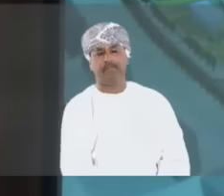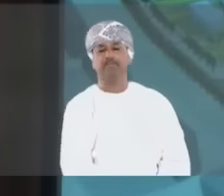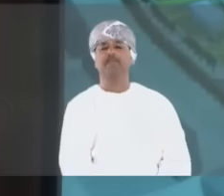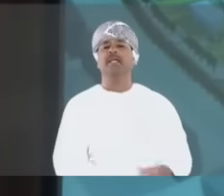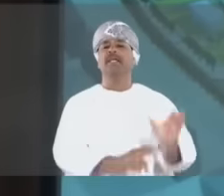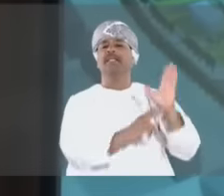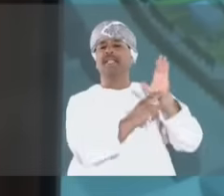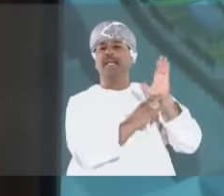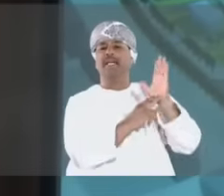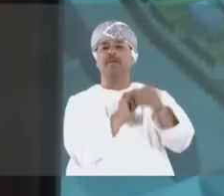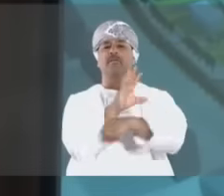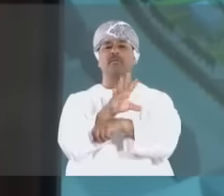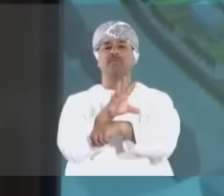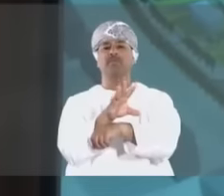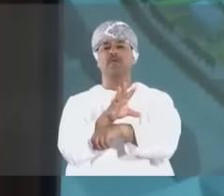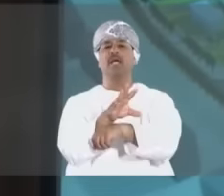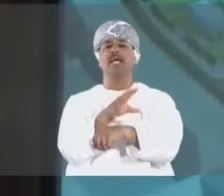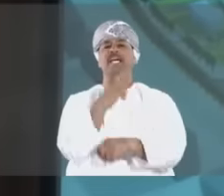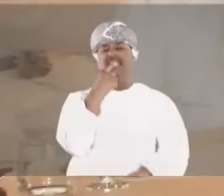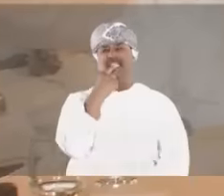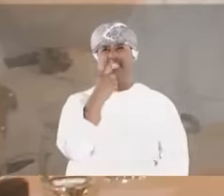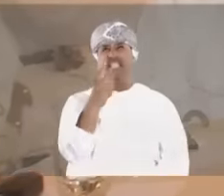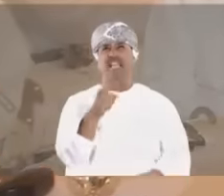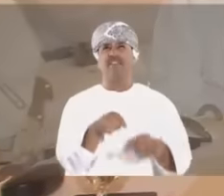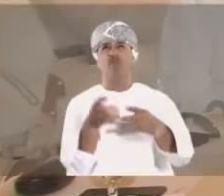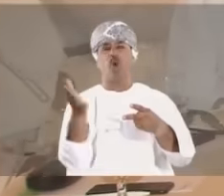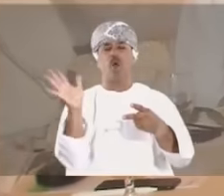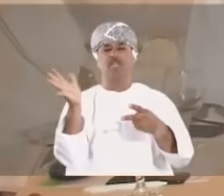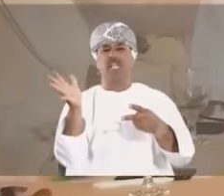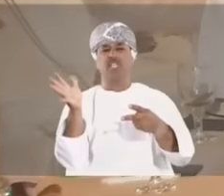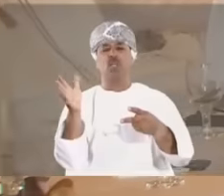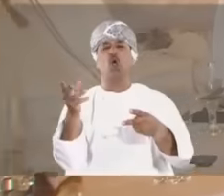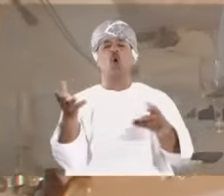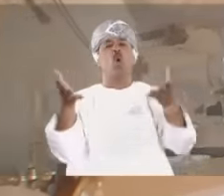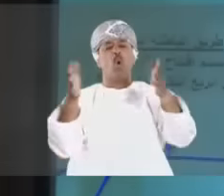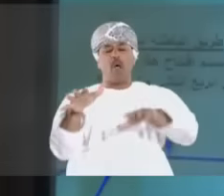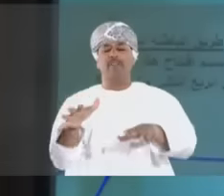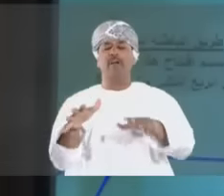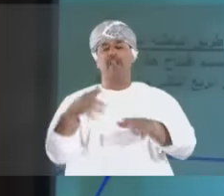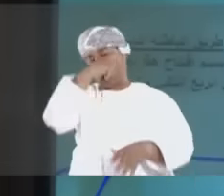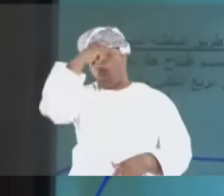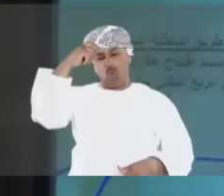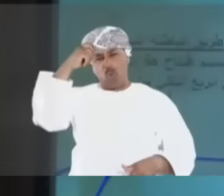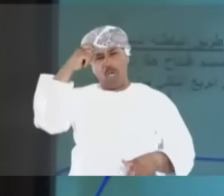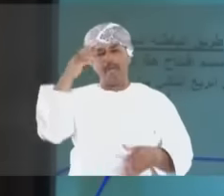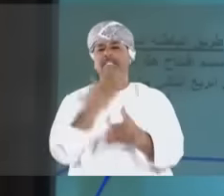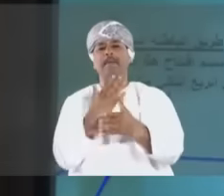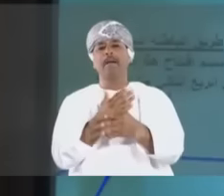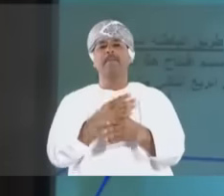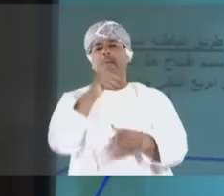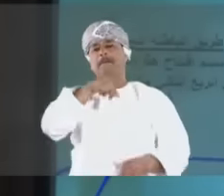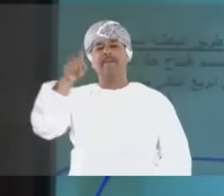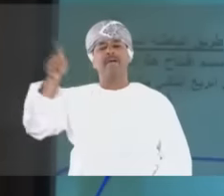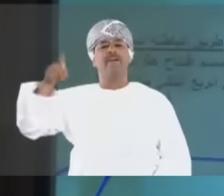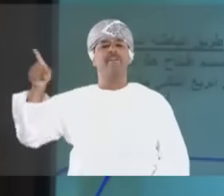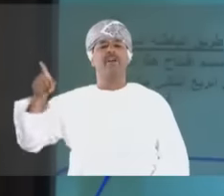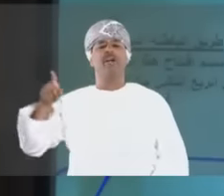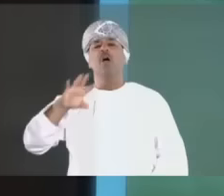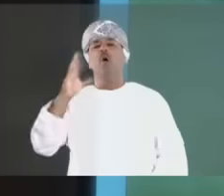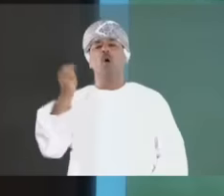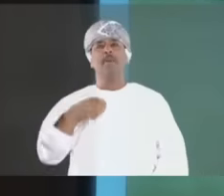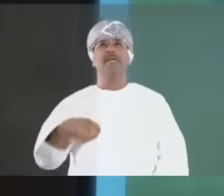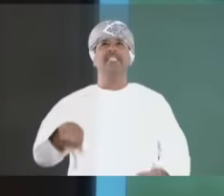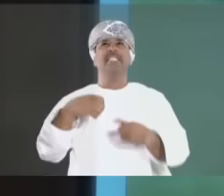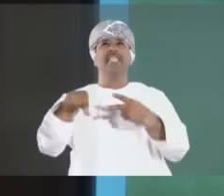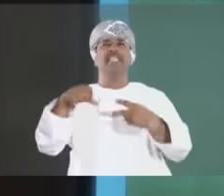تقرير يظهر أن العام 2015 الأكثر حرارة منذ بدء رصد البيانات في القرن